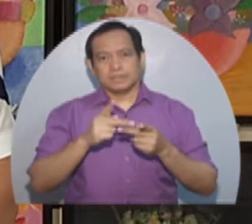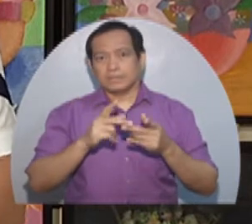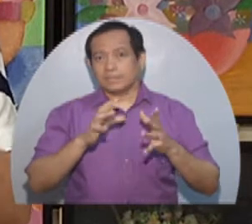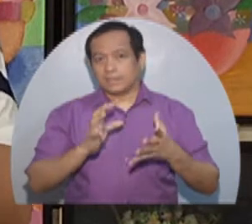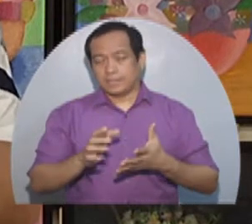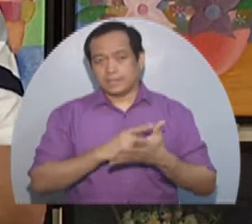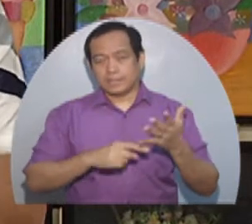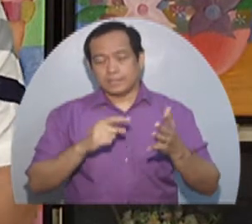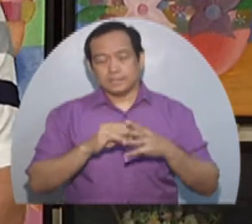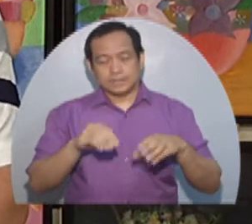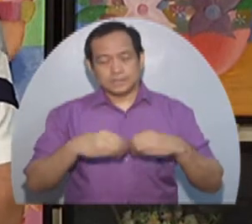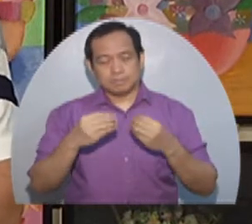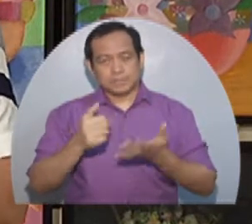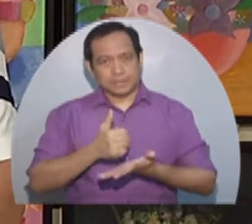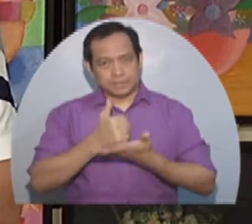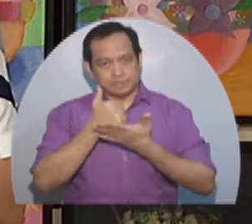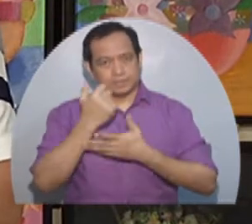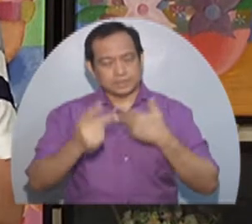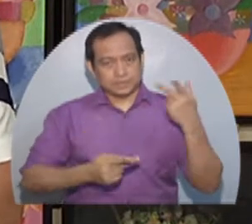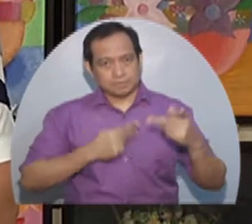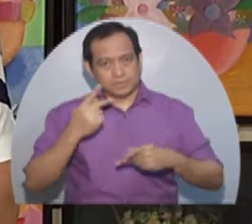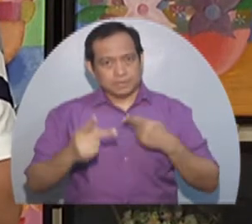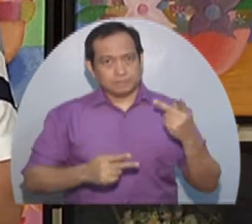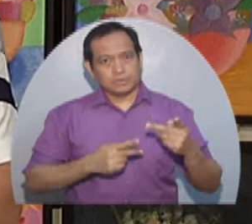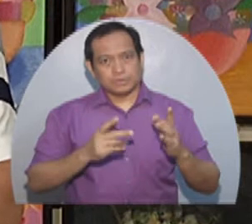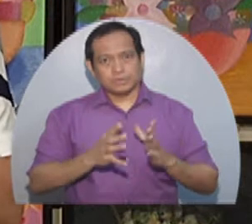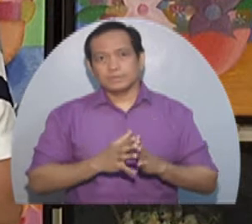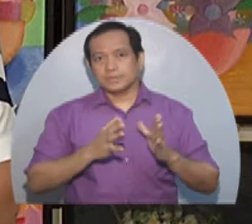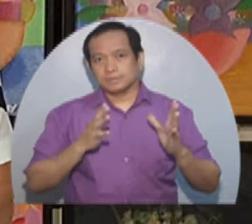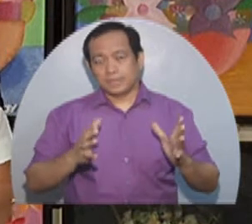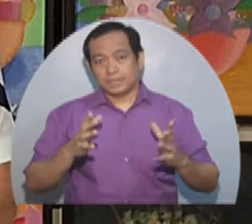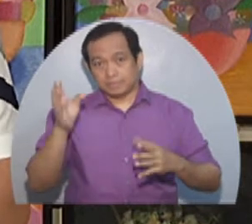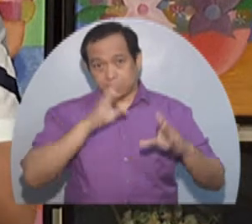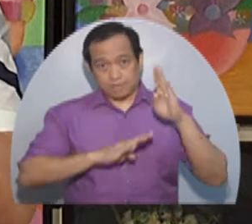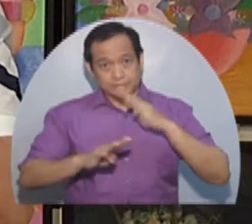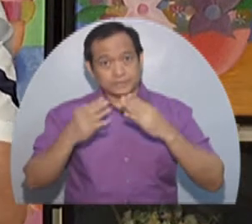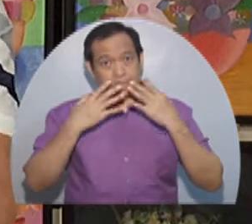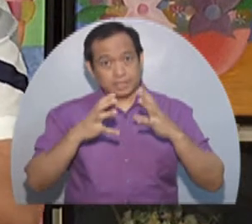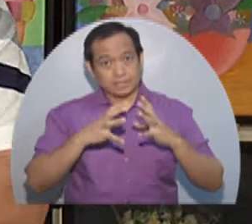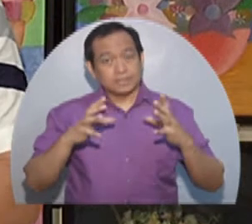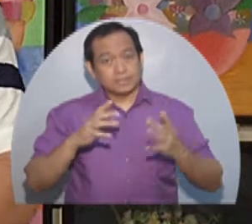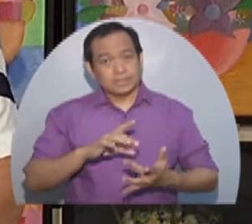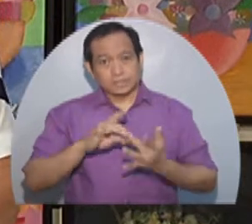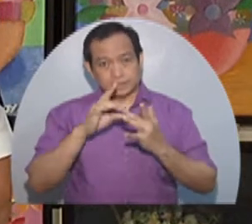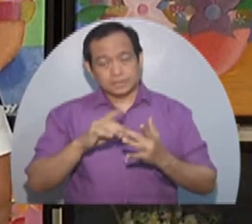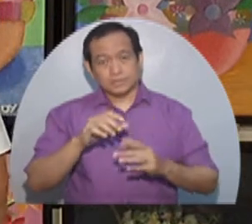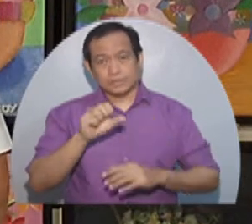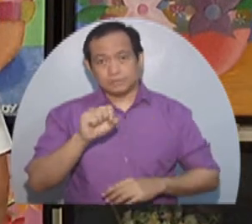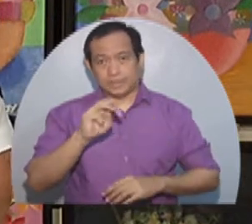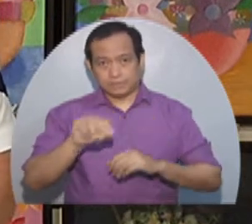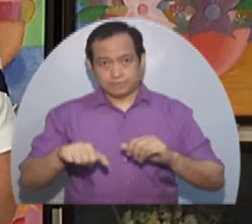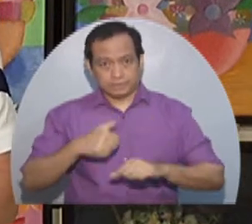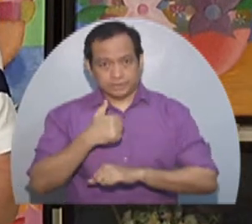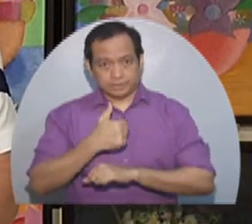natin sa paghatid ng tulong sa ating mga kababayang may malaking problema. Salamat lalong-lalo na